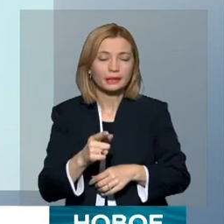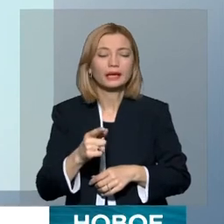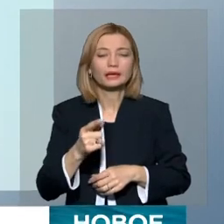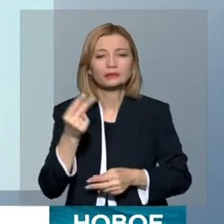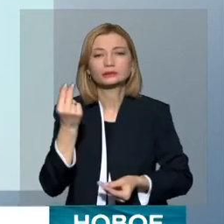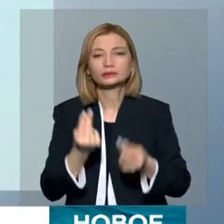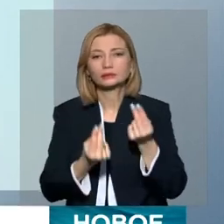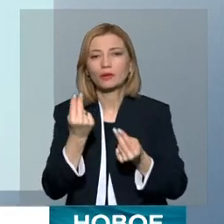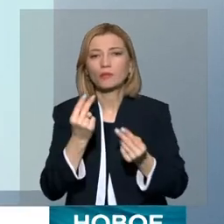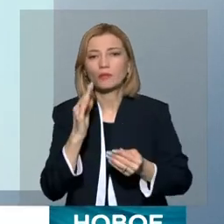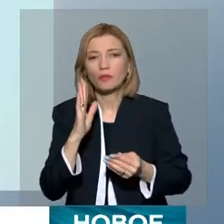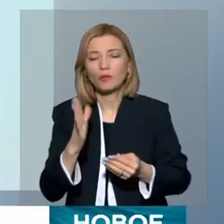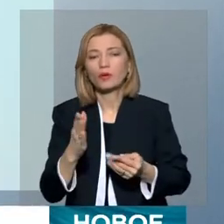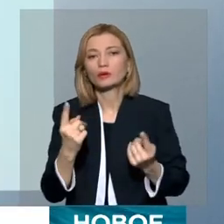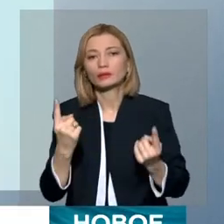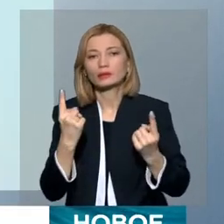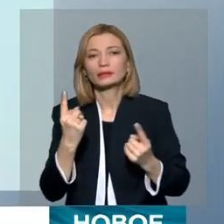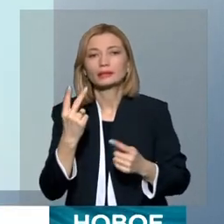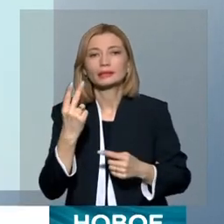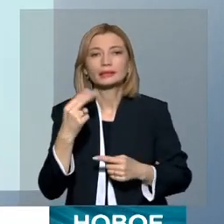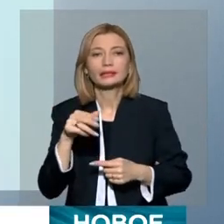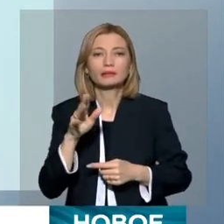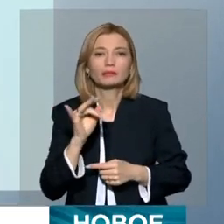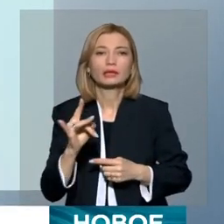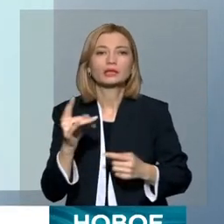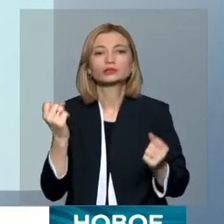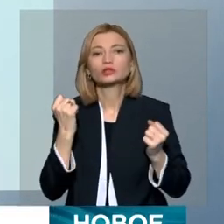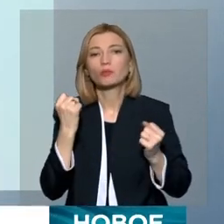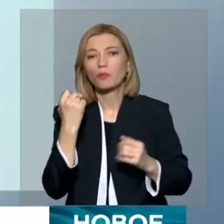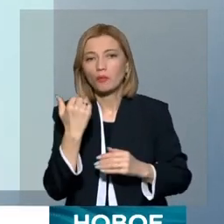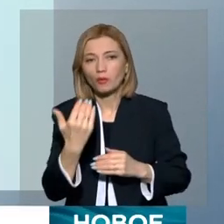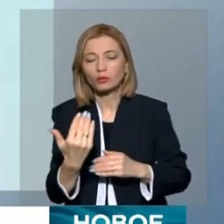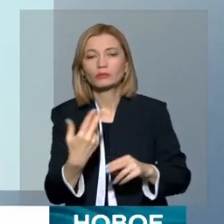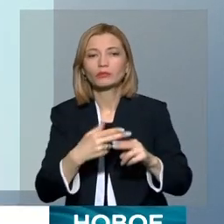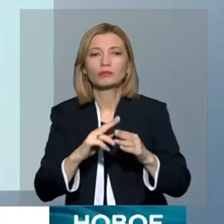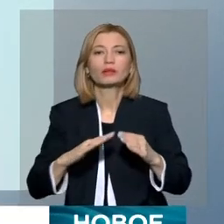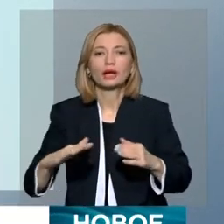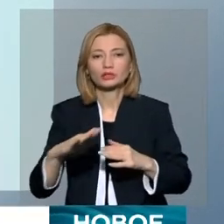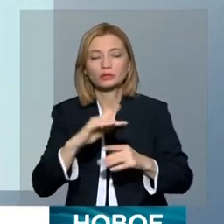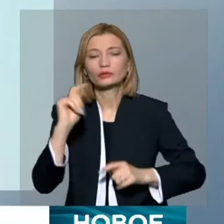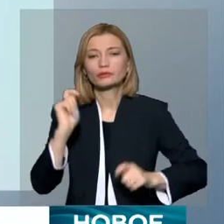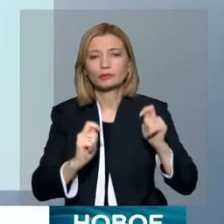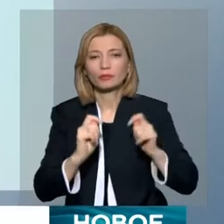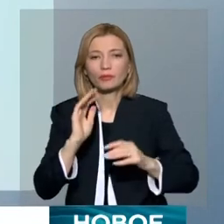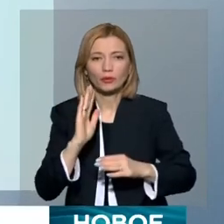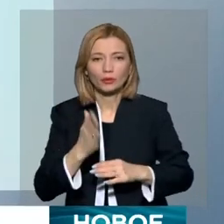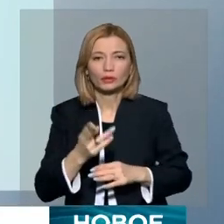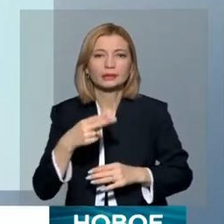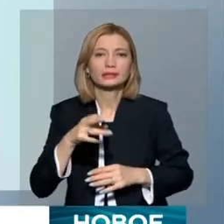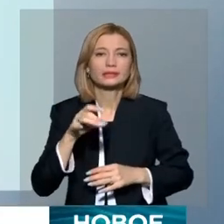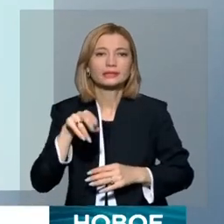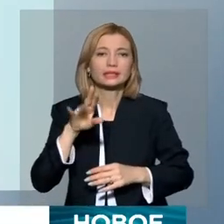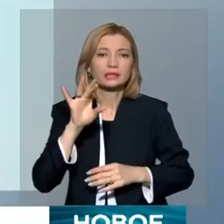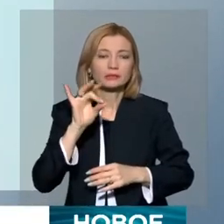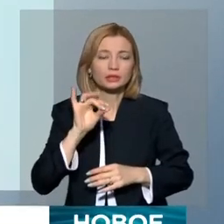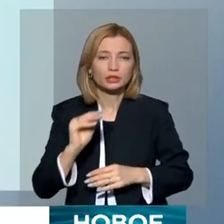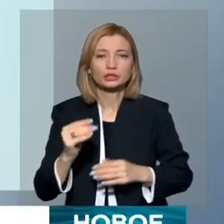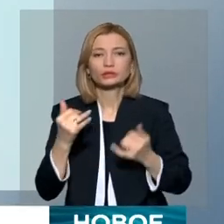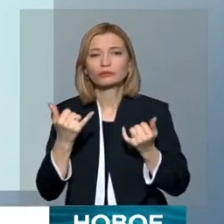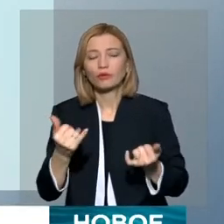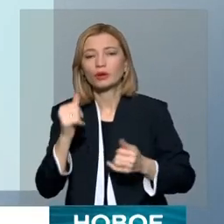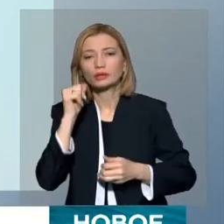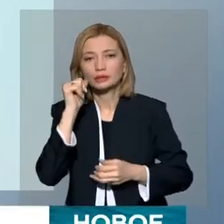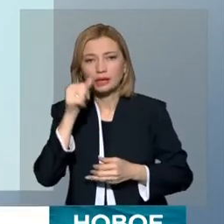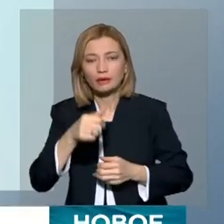на крупнейшем турнире по киберспорту, который также пройдет на площадке форума. На Digital Bridge сегодня и